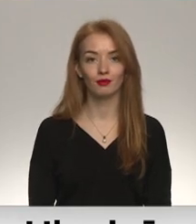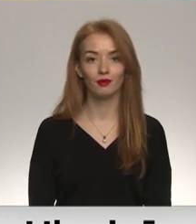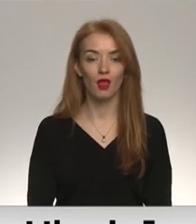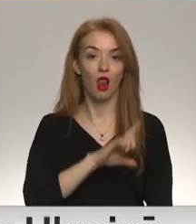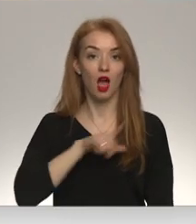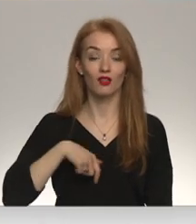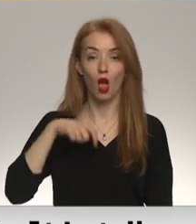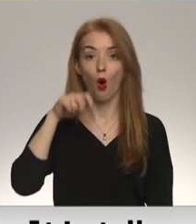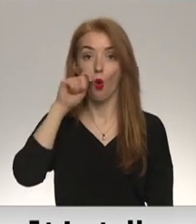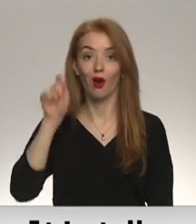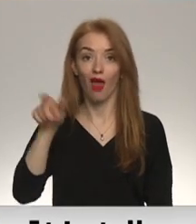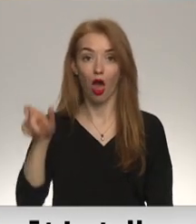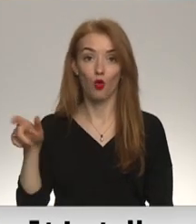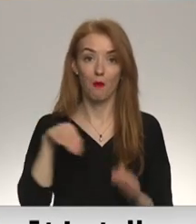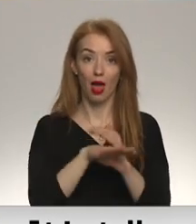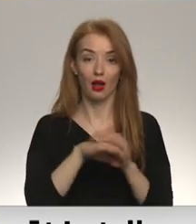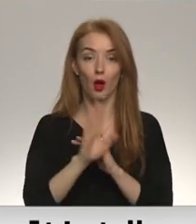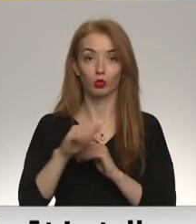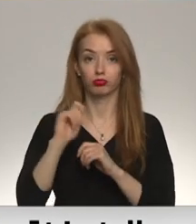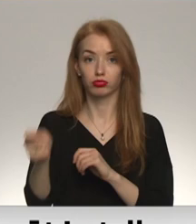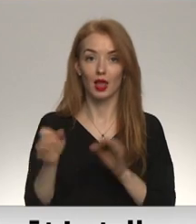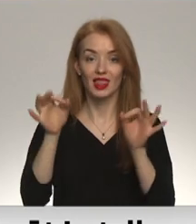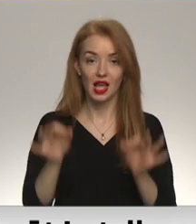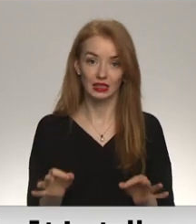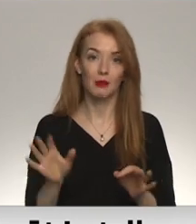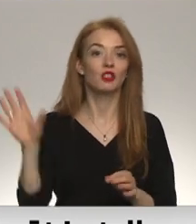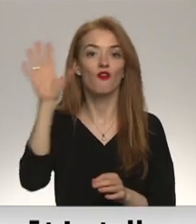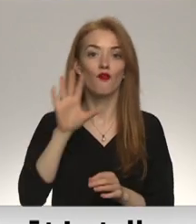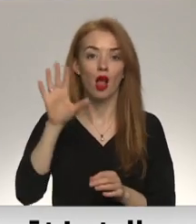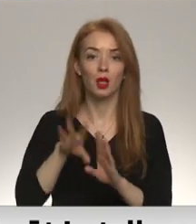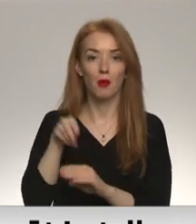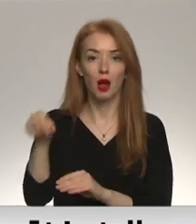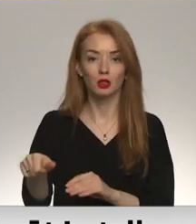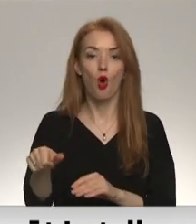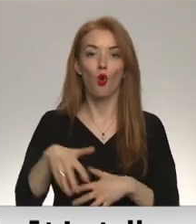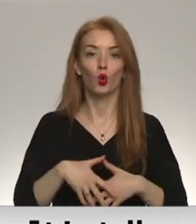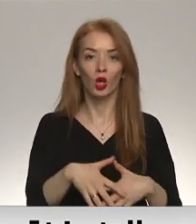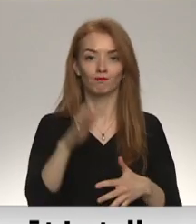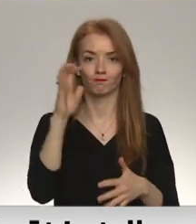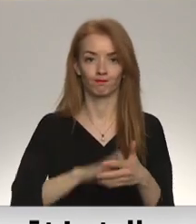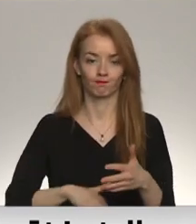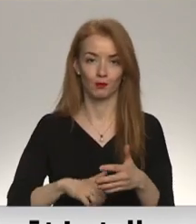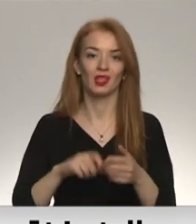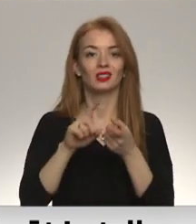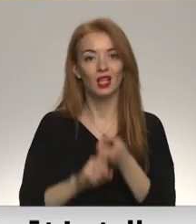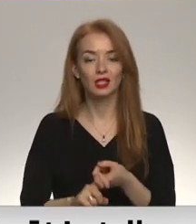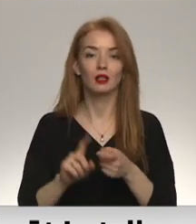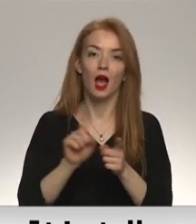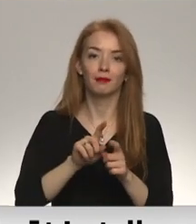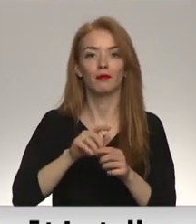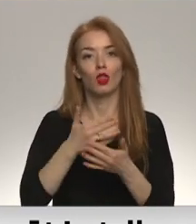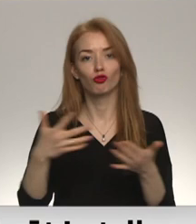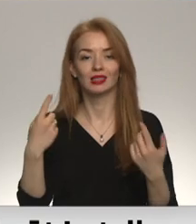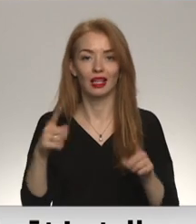Latvijā ukraiņu bēgliem tiks noteiktas tiesības saņemt valsts apmaksātu grūtniecības pārtraukšanu un ar to saistītos veselības